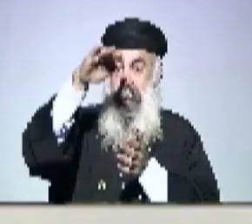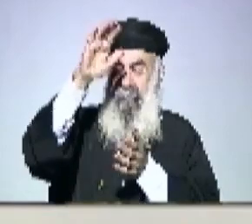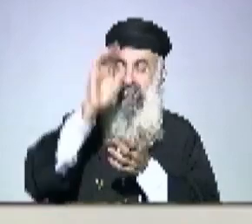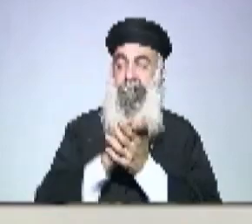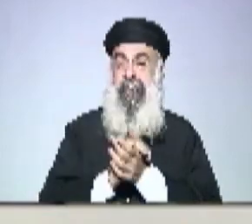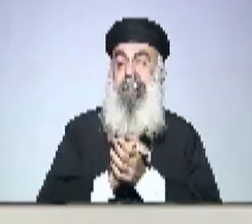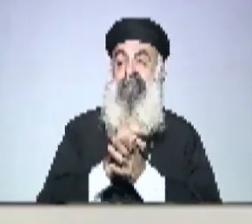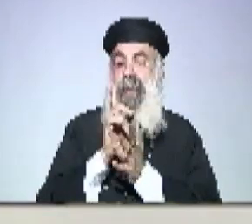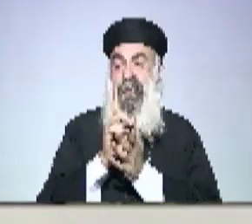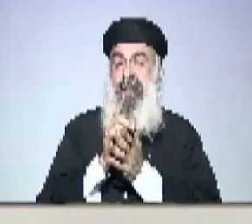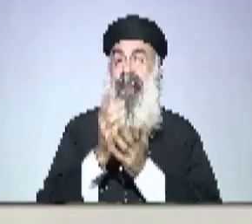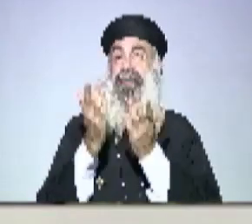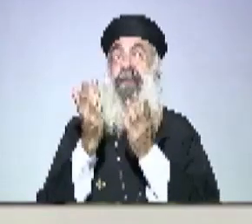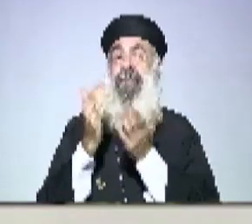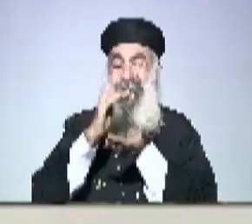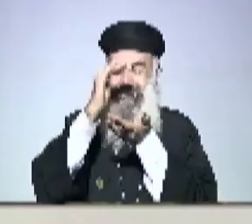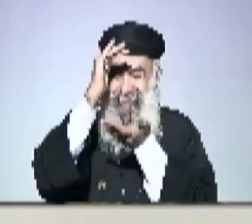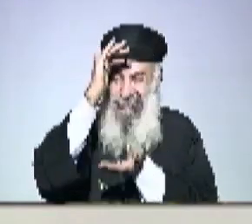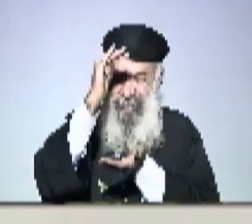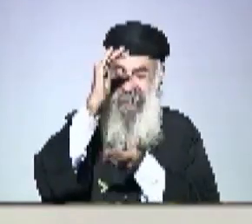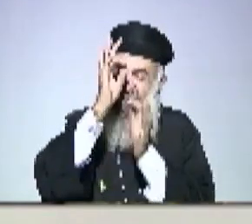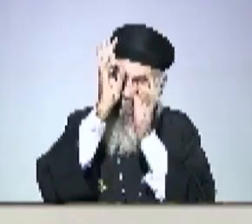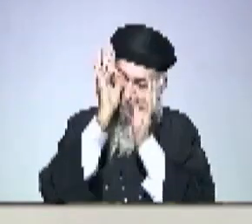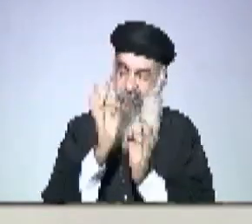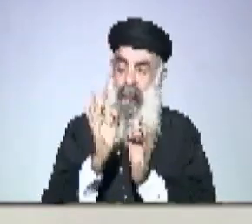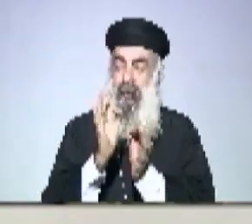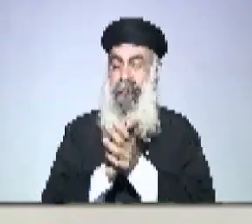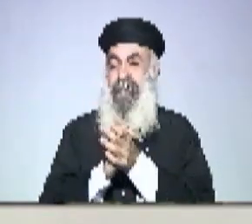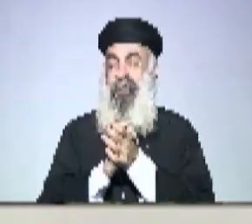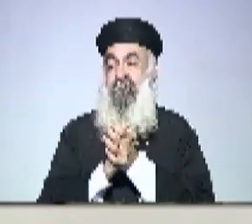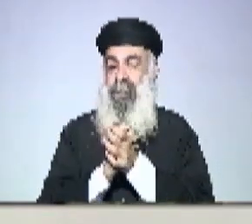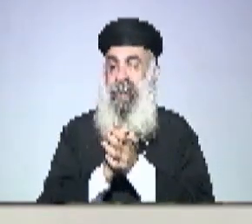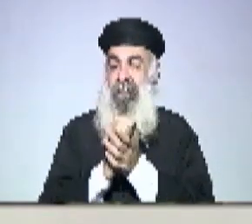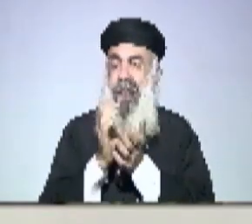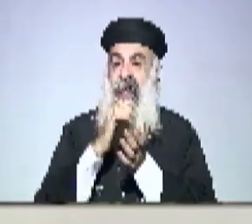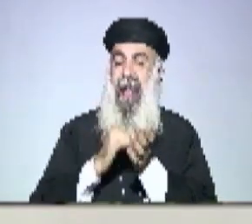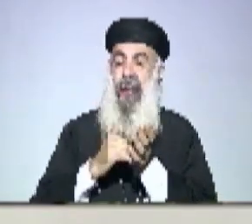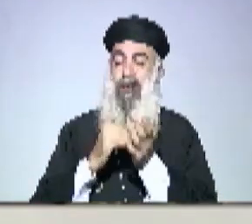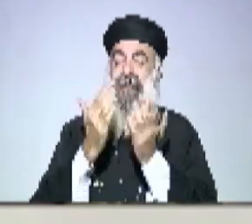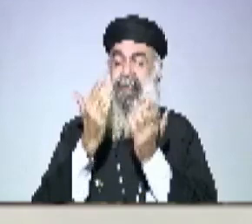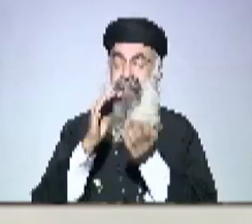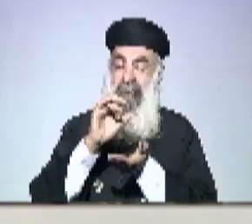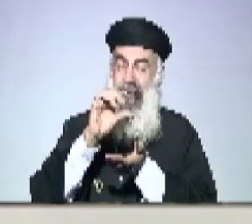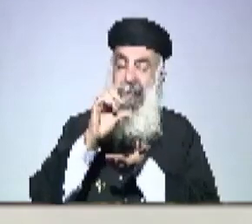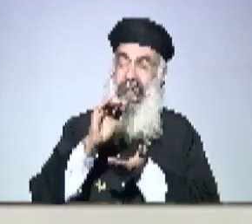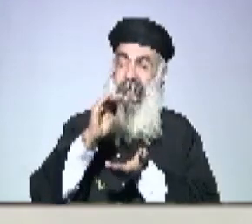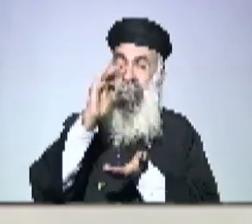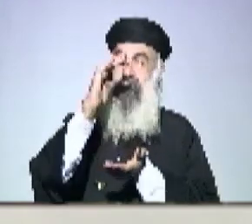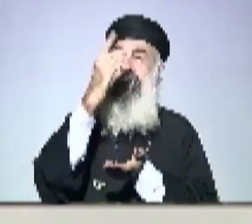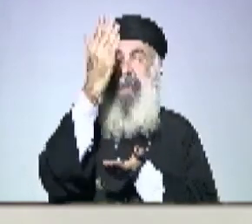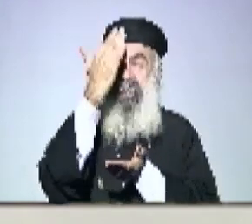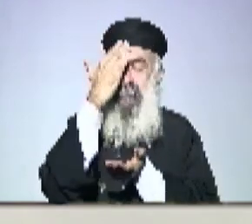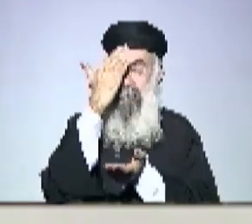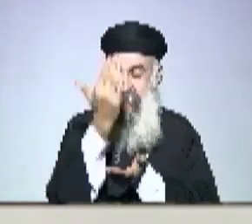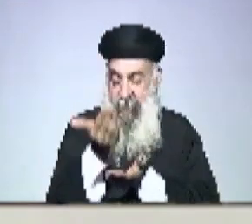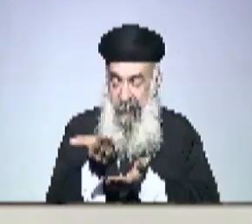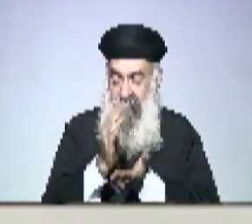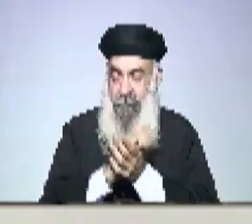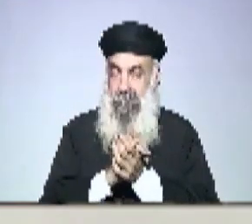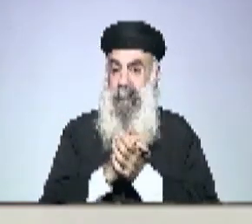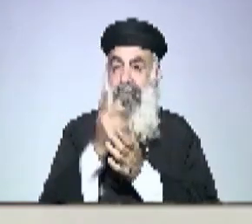فعشان كده بنصلي من اجل ان ترتفع مياه النهر كمقدارها كنعمتك ولما